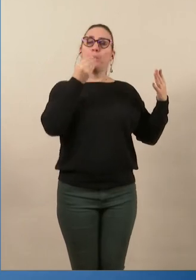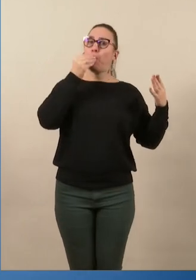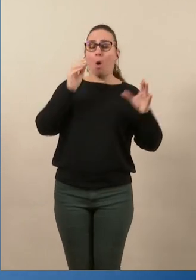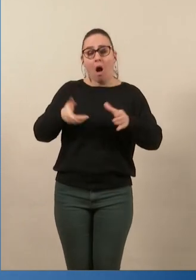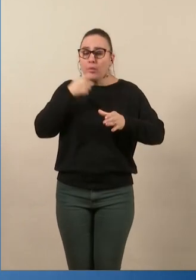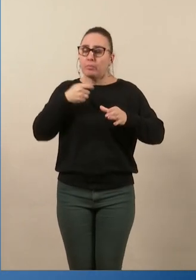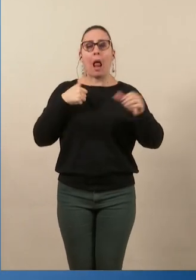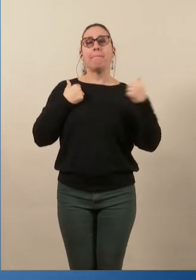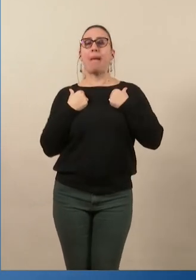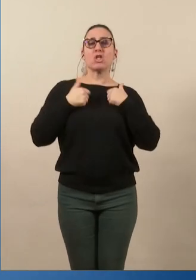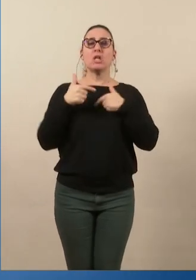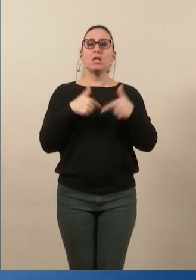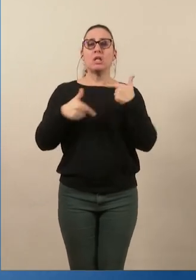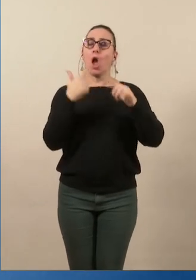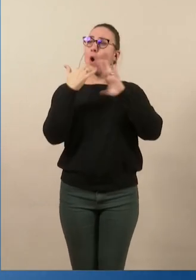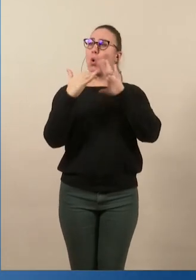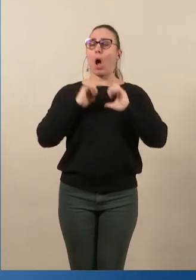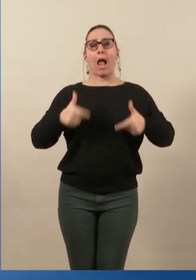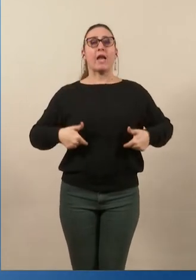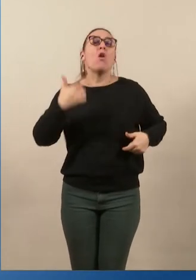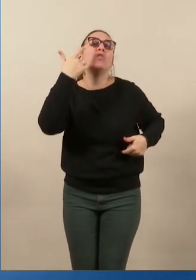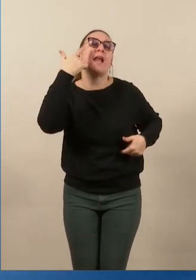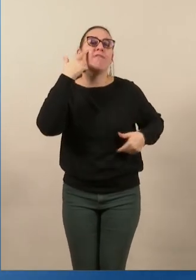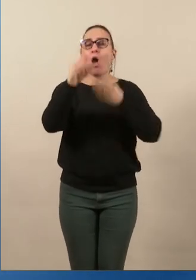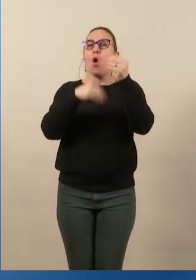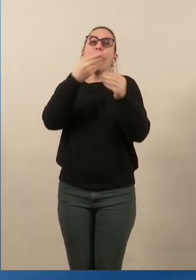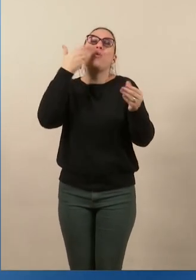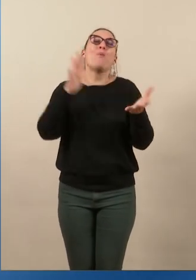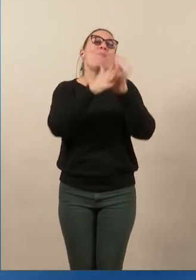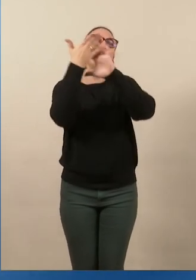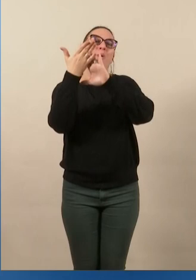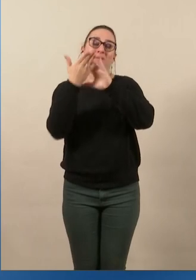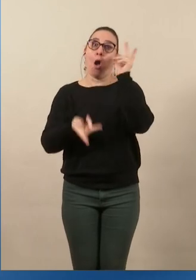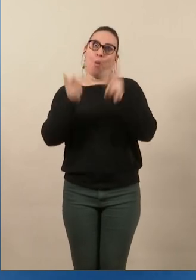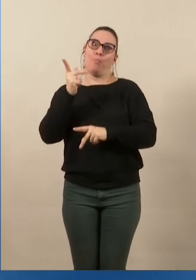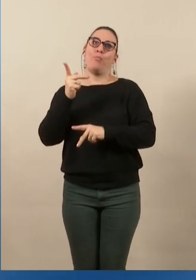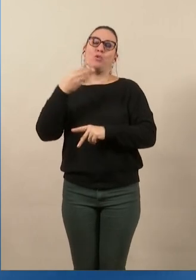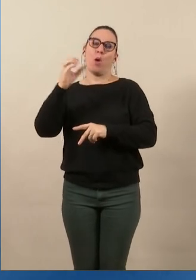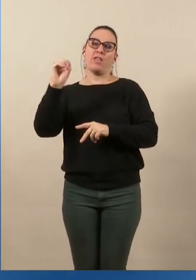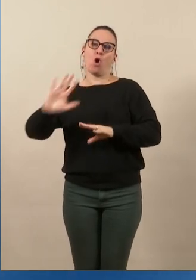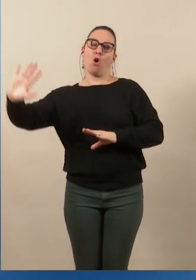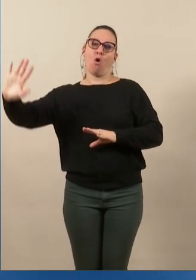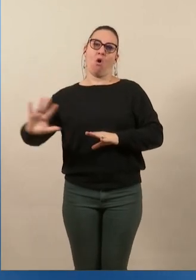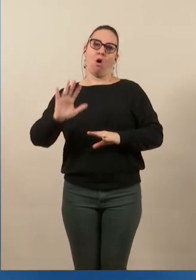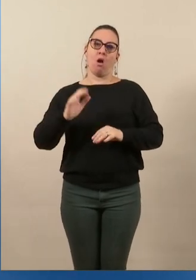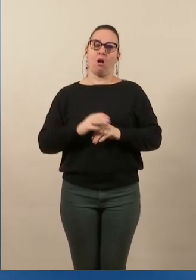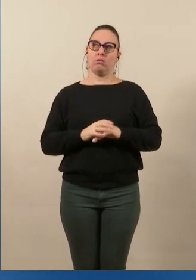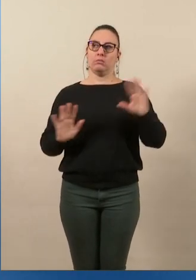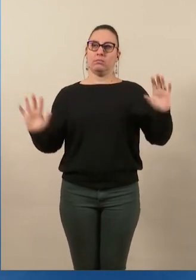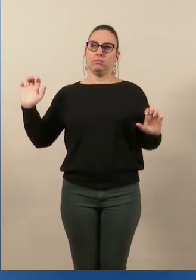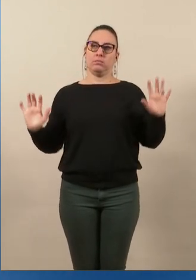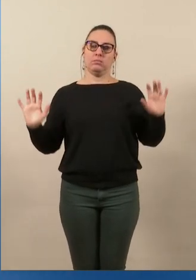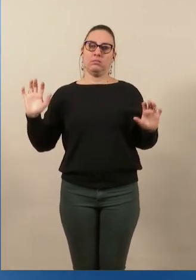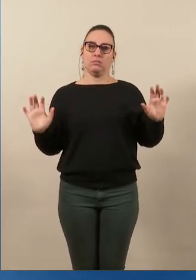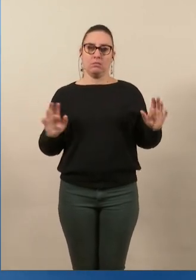une marche rapide la chorale de l'école vous allez voir comme le monde ira mieux surtout au Moyen-Orient non franchement comme si